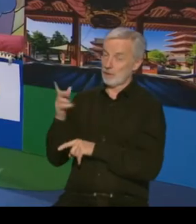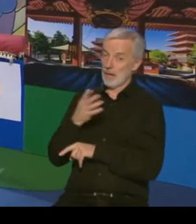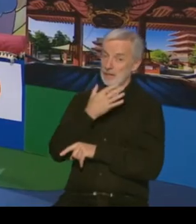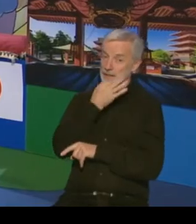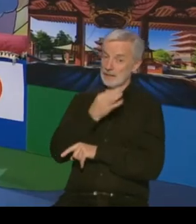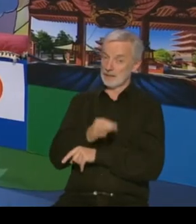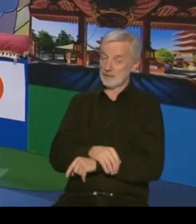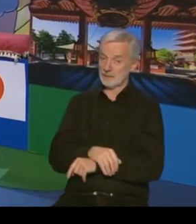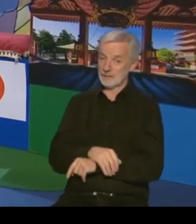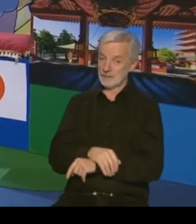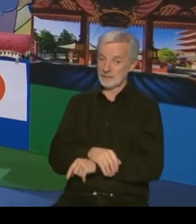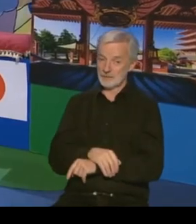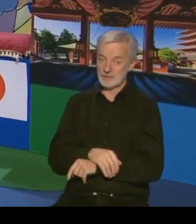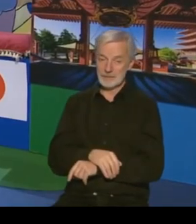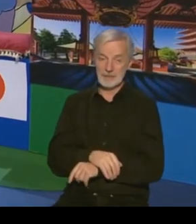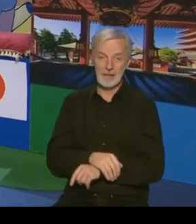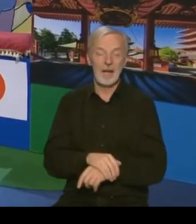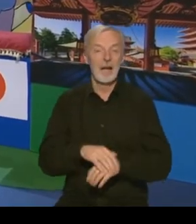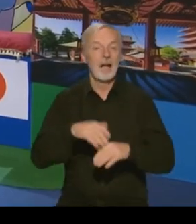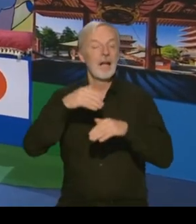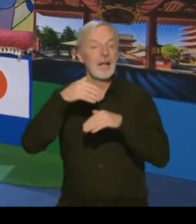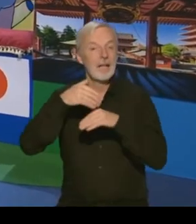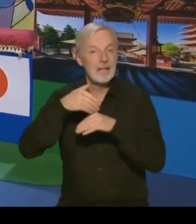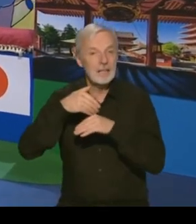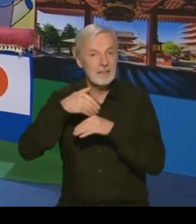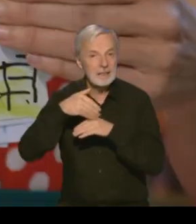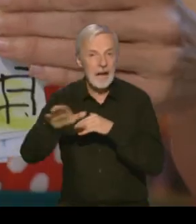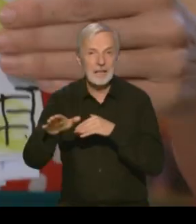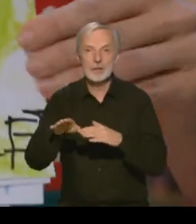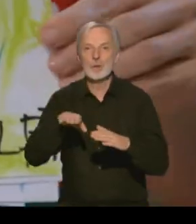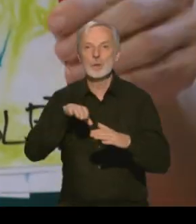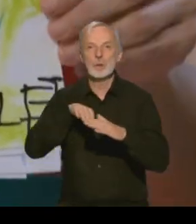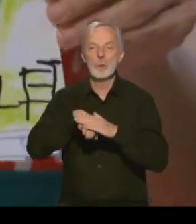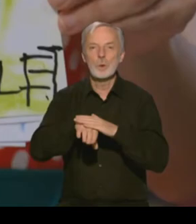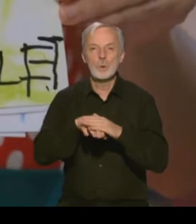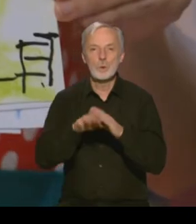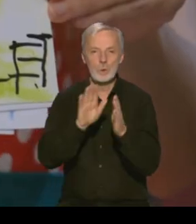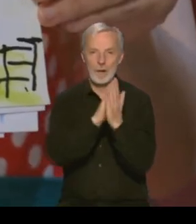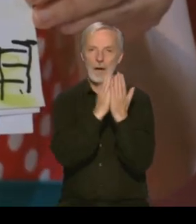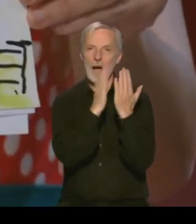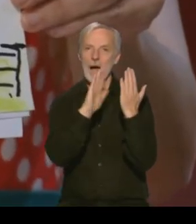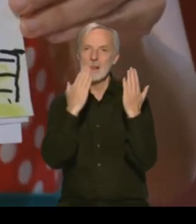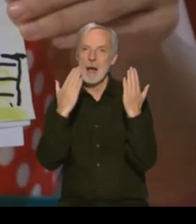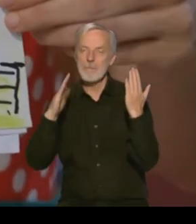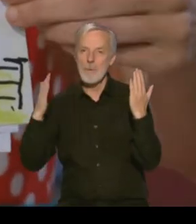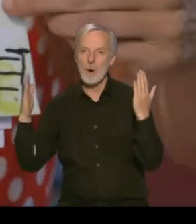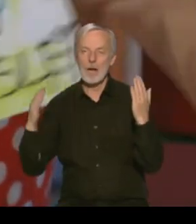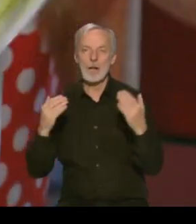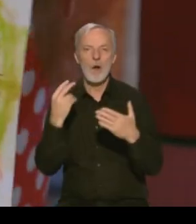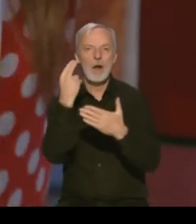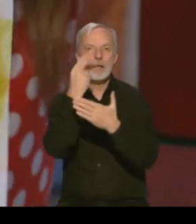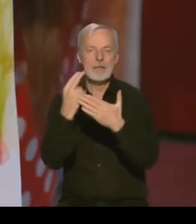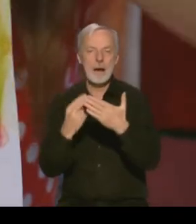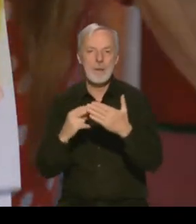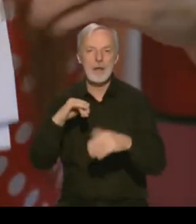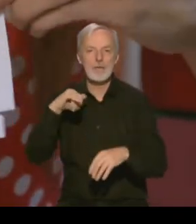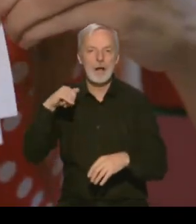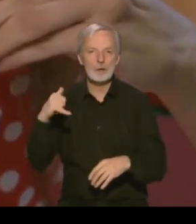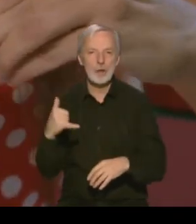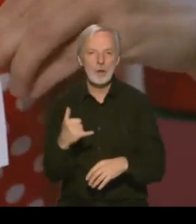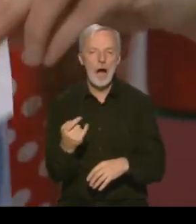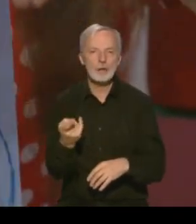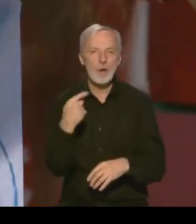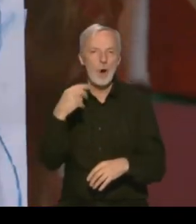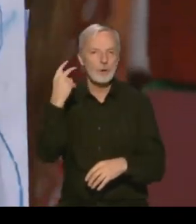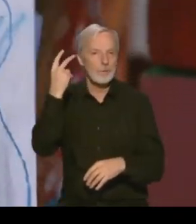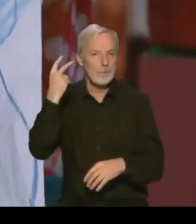Děkujem, Franto. Je, a tady to je nějaké krásné leporelo od Jonáše Ruty z Brna,